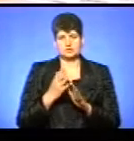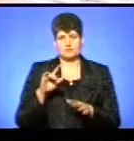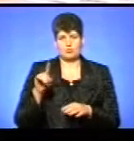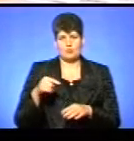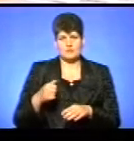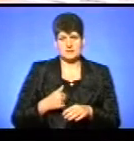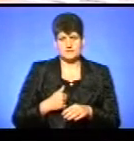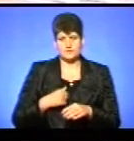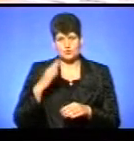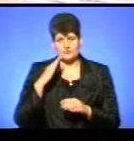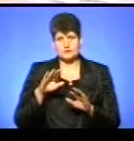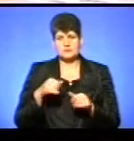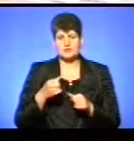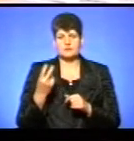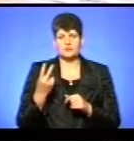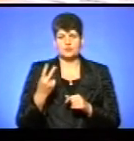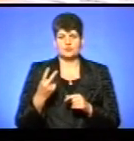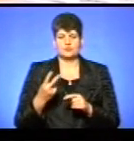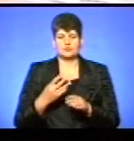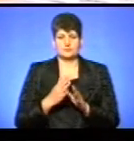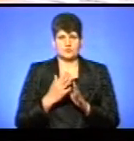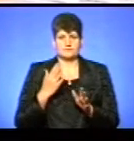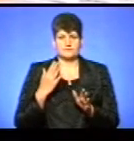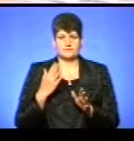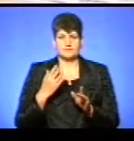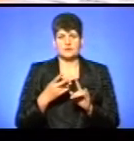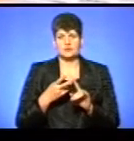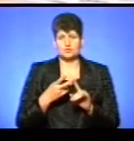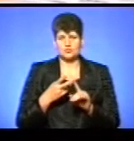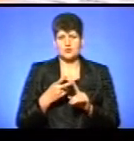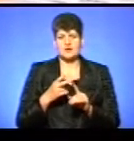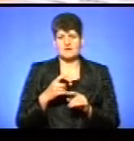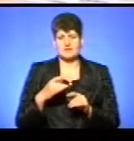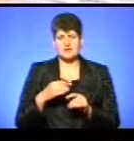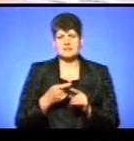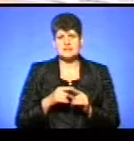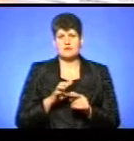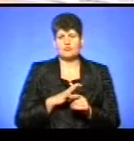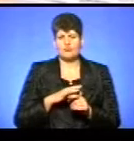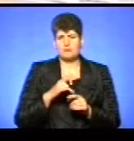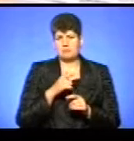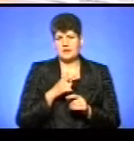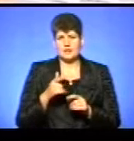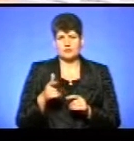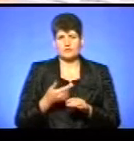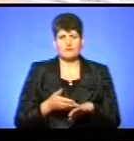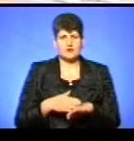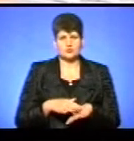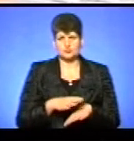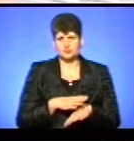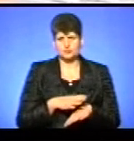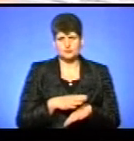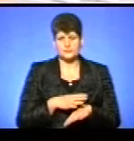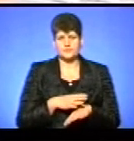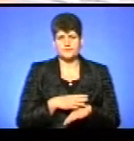Чоловіка мобілізували в другу хвилю. Ну, друга хвиля мобілізації – це був такий період для армії, як дуже важко було. Ну,